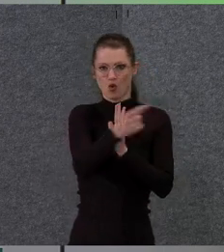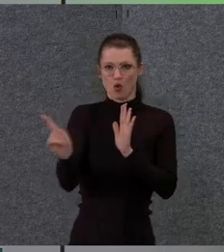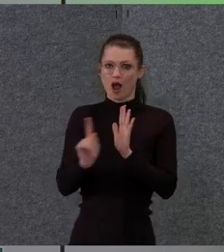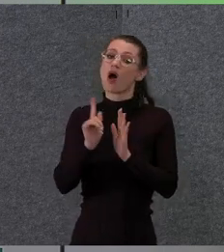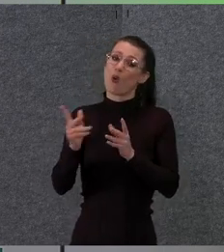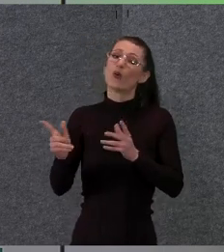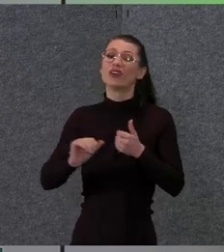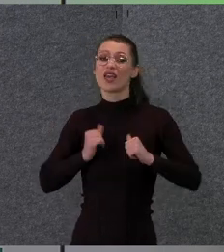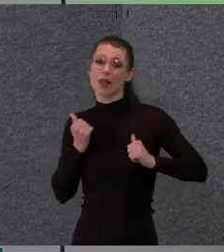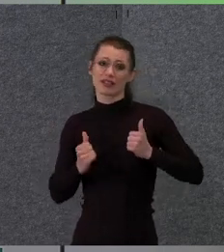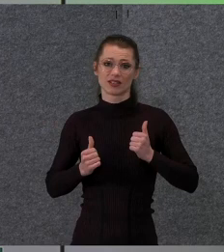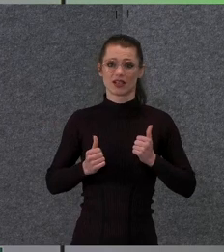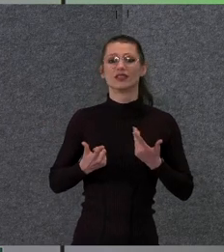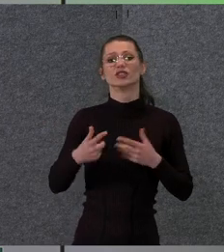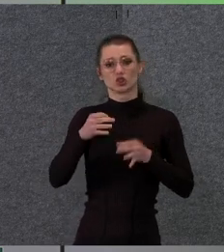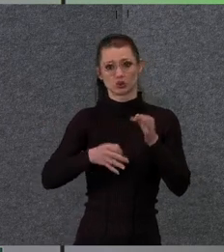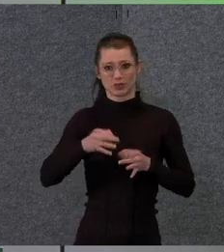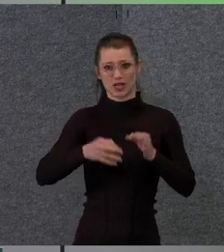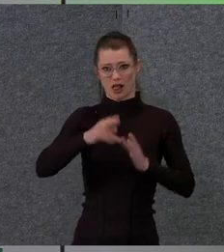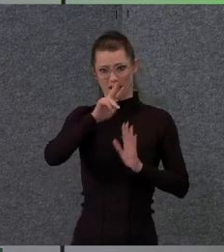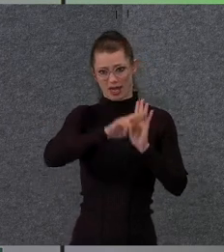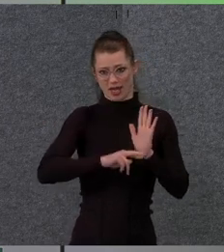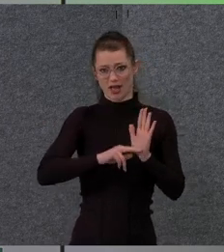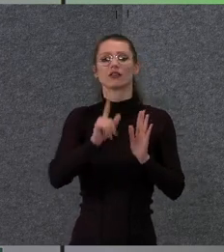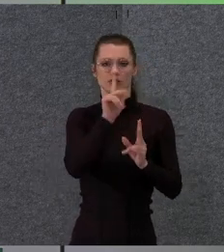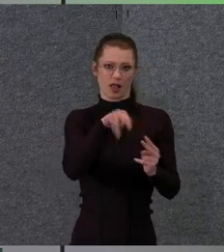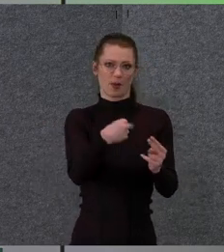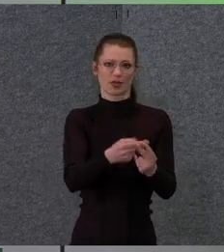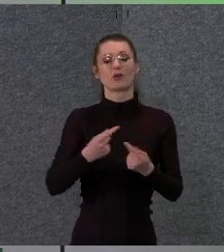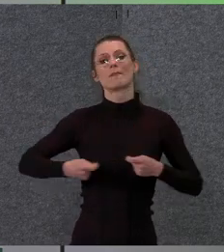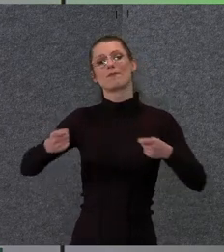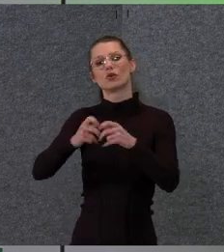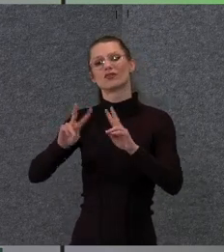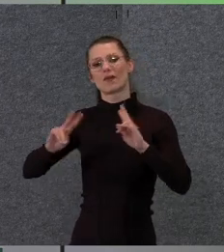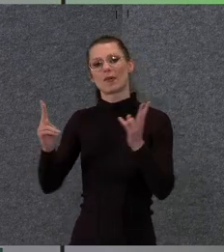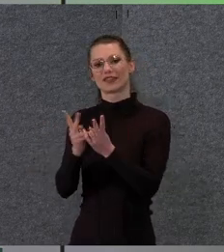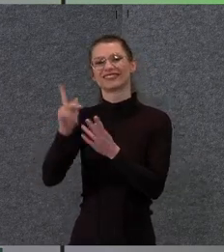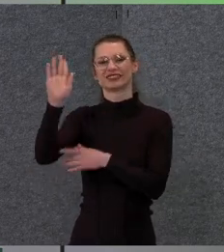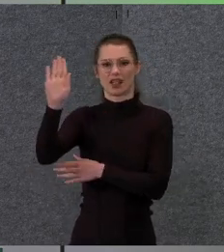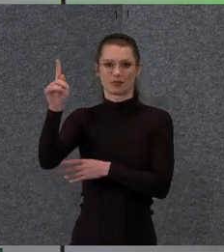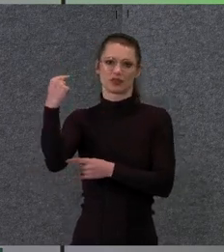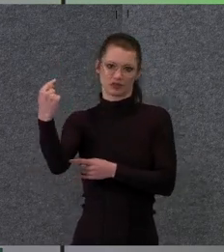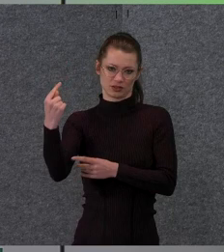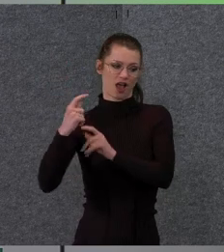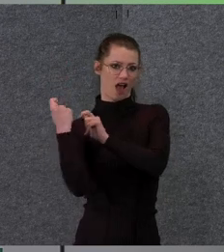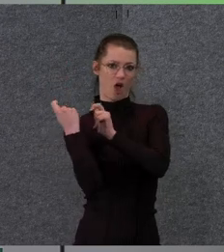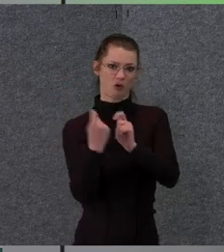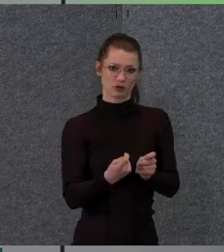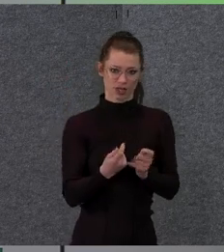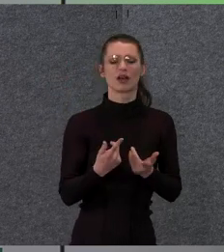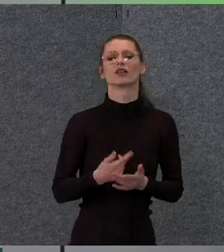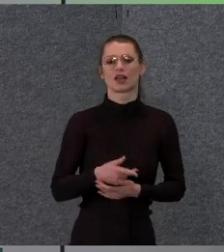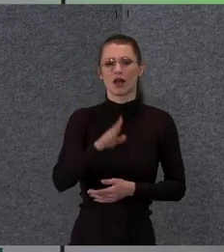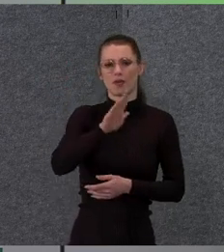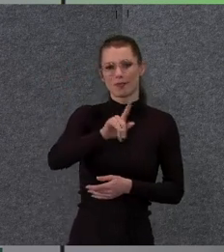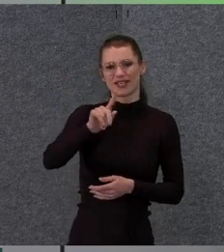lebendige Spielregeln, die angepasst werden wollen. Der Bundesverband ist ohnehin, also hat uns den Auftrag gegeben, mit